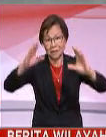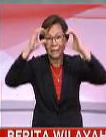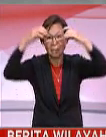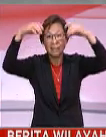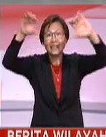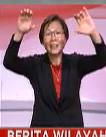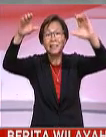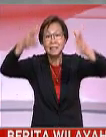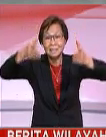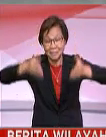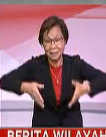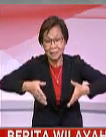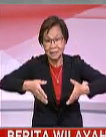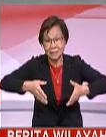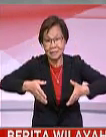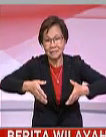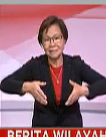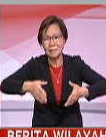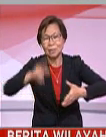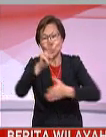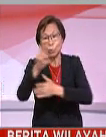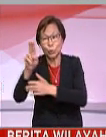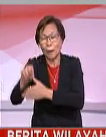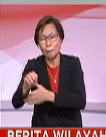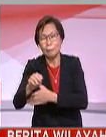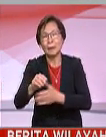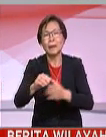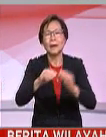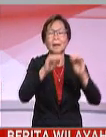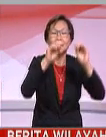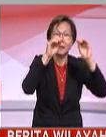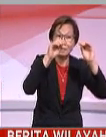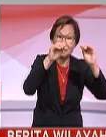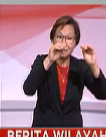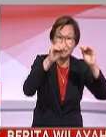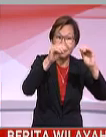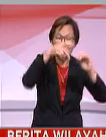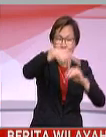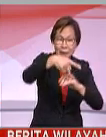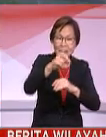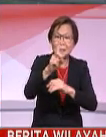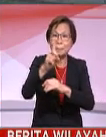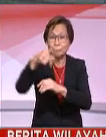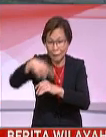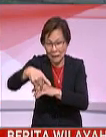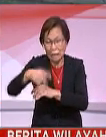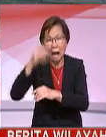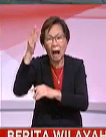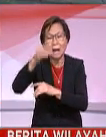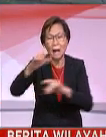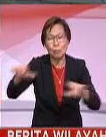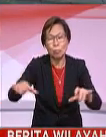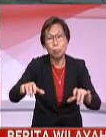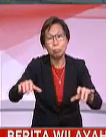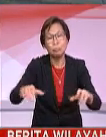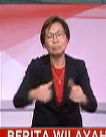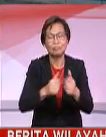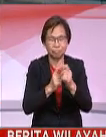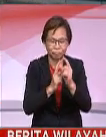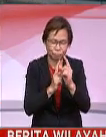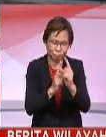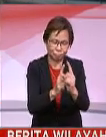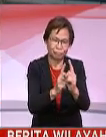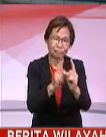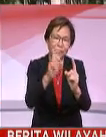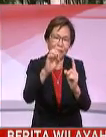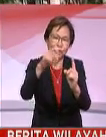Dr. Ahmad Bashawir Abdul Ghani berkata, pengajaran dan pembelajaran PDP akan dijalankan dengan mematuhi